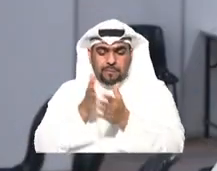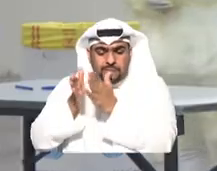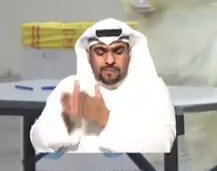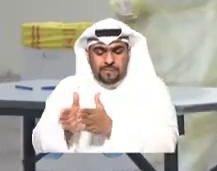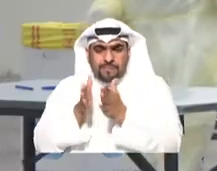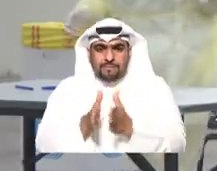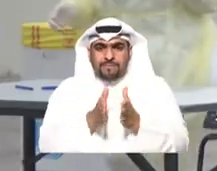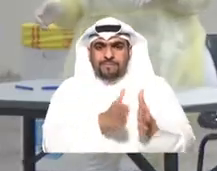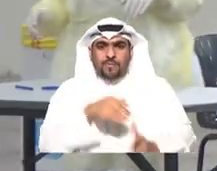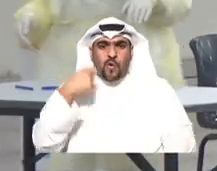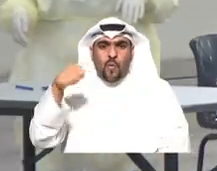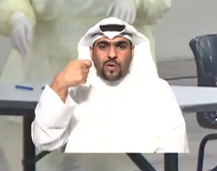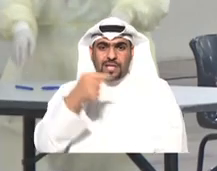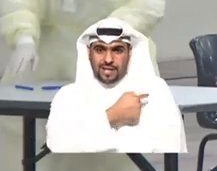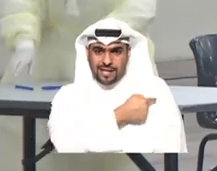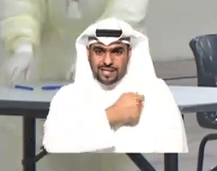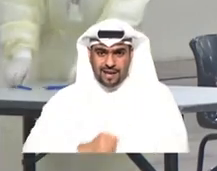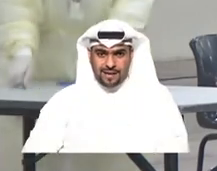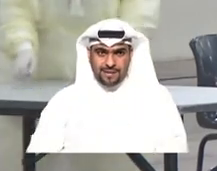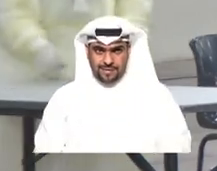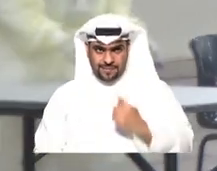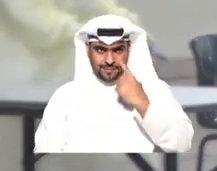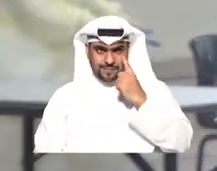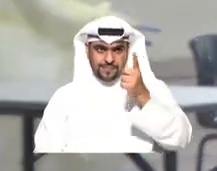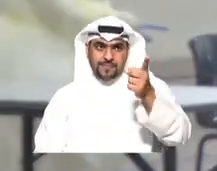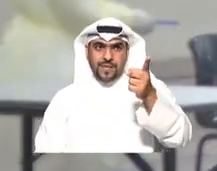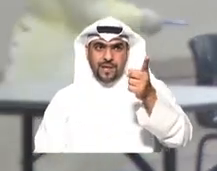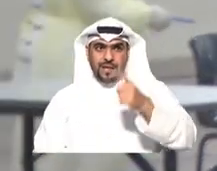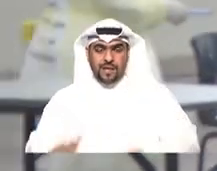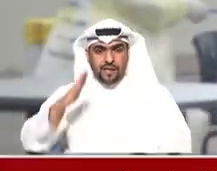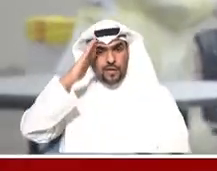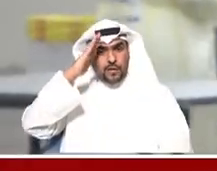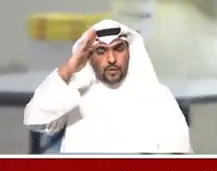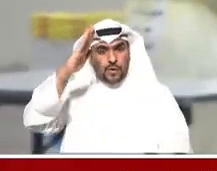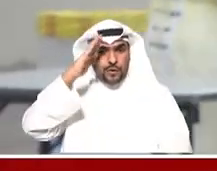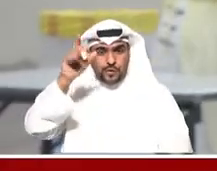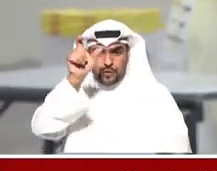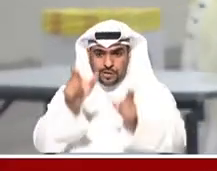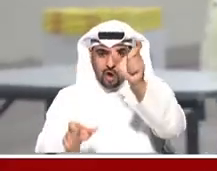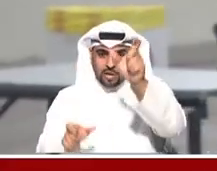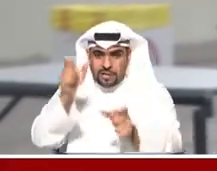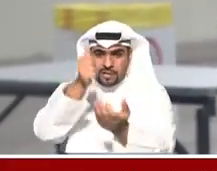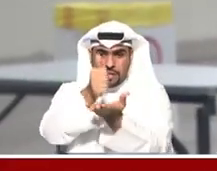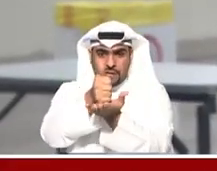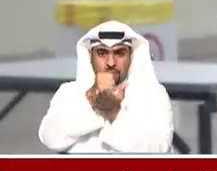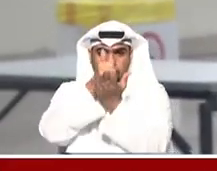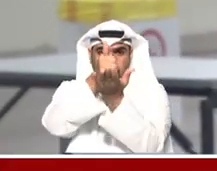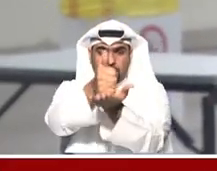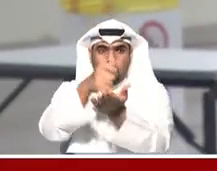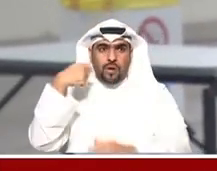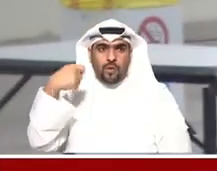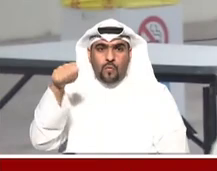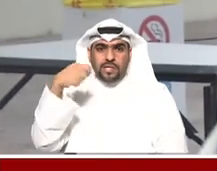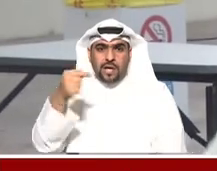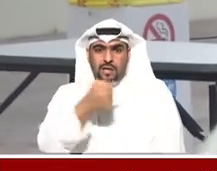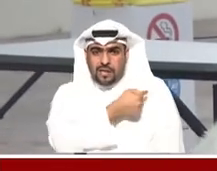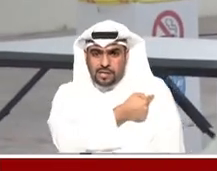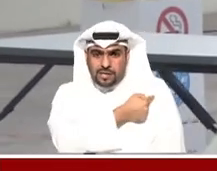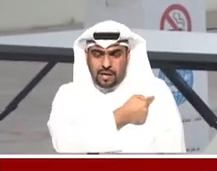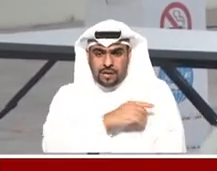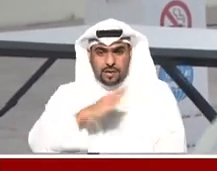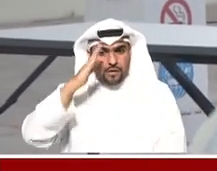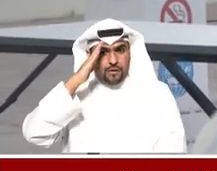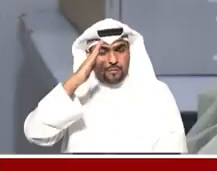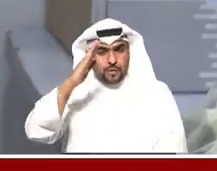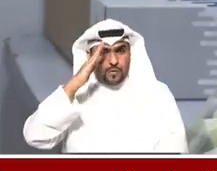واحد صراحة يعني. اشكر كل المتطوعين والجهود اللي بيعملوه وزارة الصحة، وكتر خير